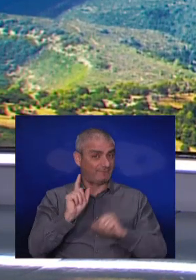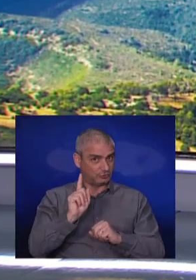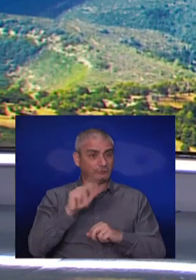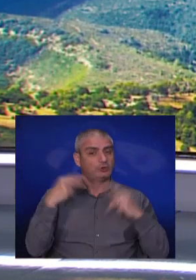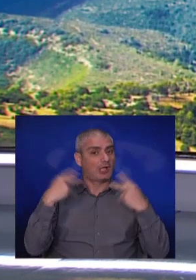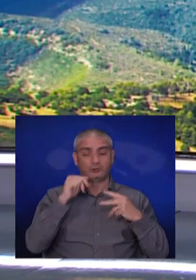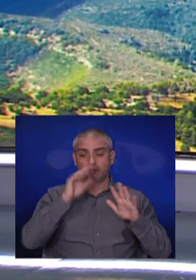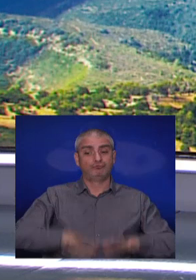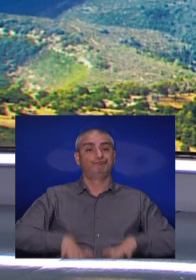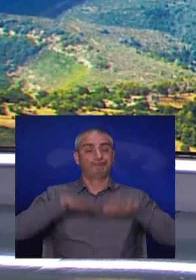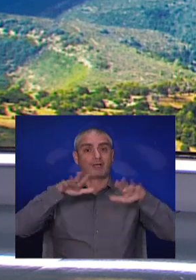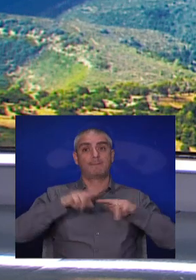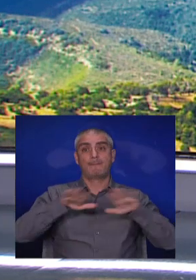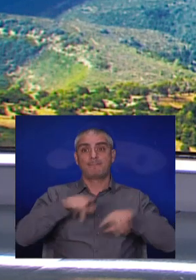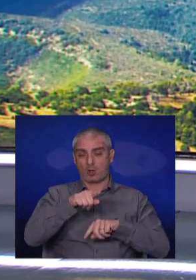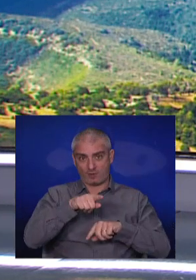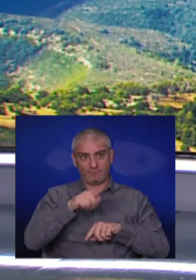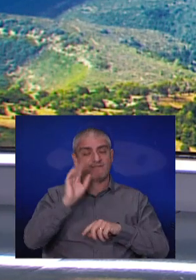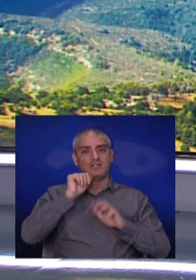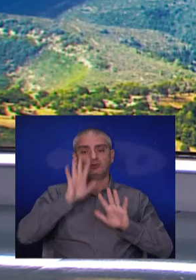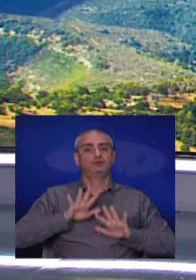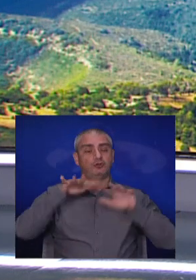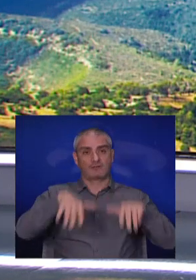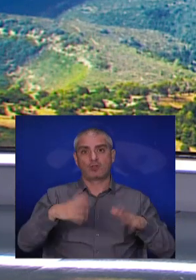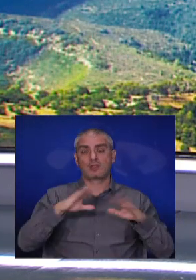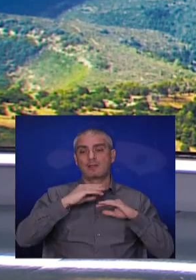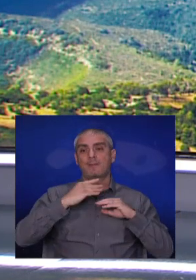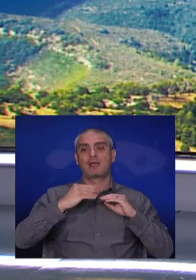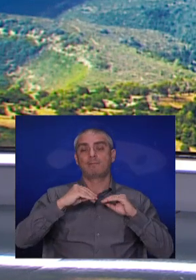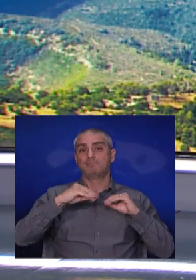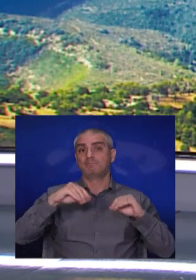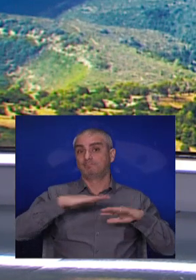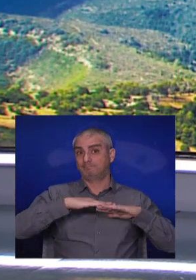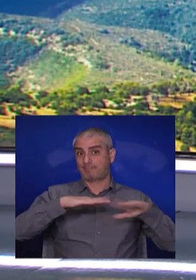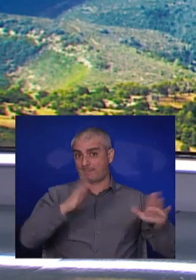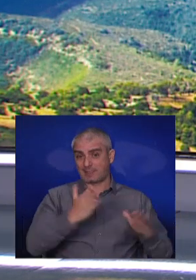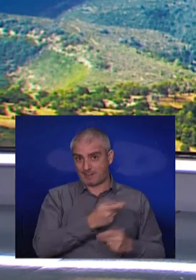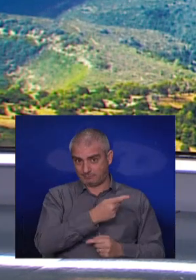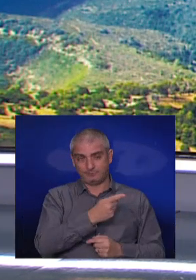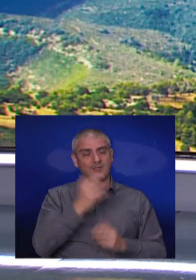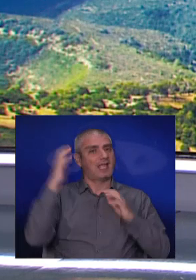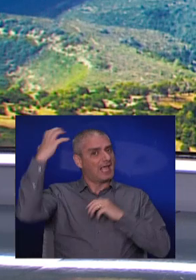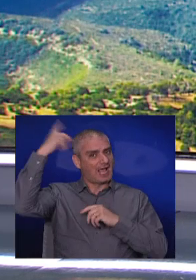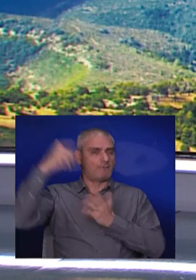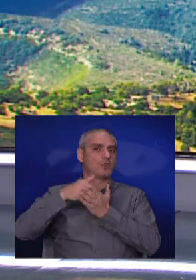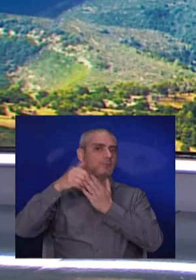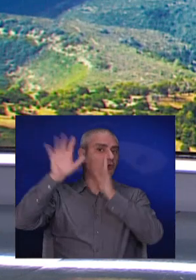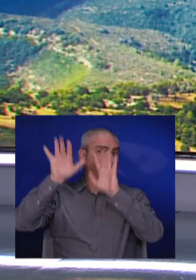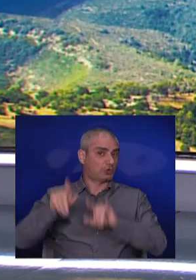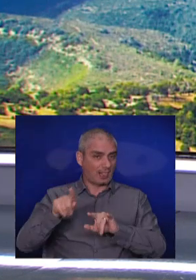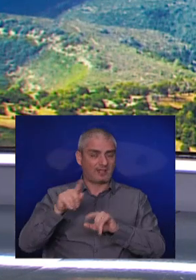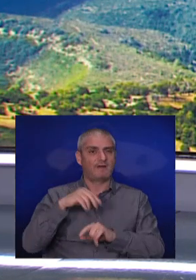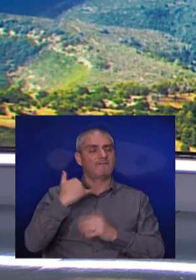חשש להצפות במישור החוף ולשיטפונות במדבר יהודה ובים המלח. בחרמון, כאמור, ירד שלג, ימשיך לרדת,